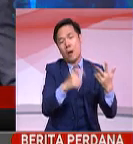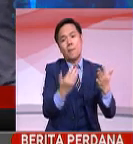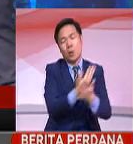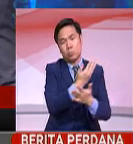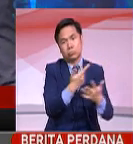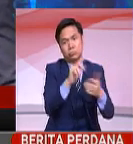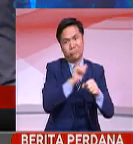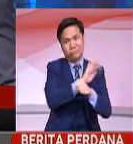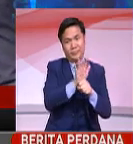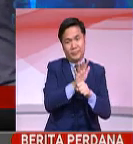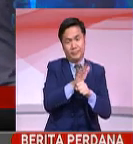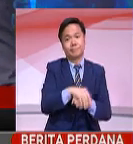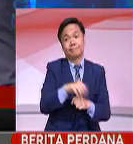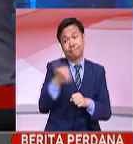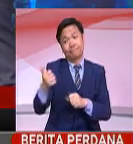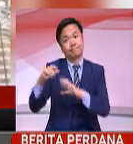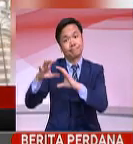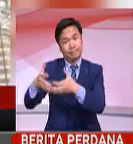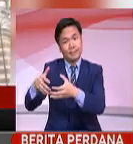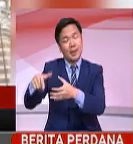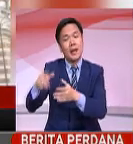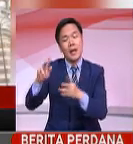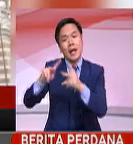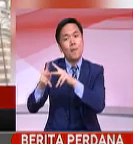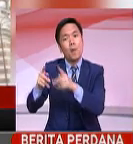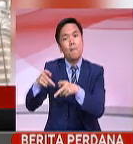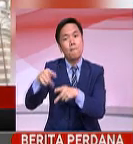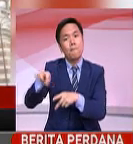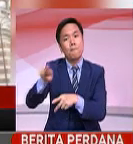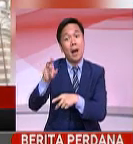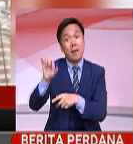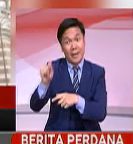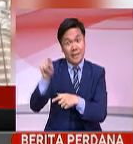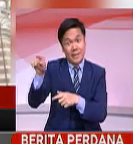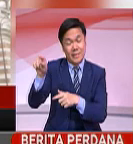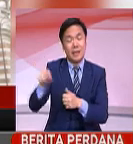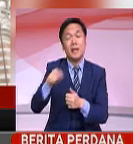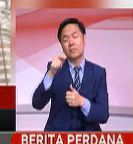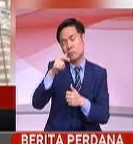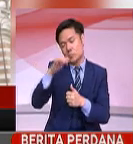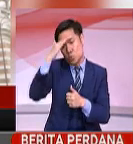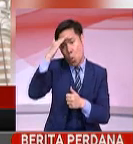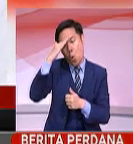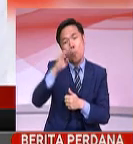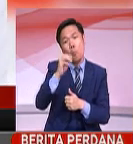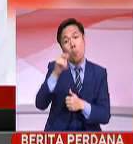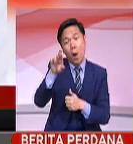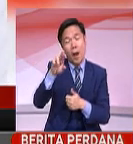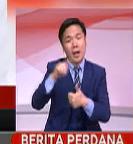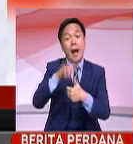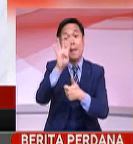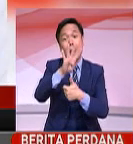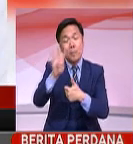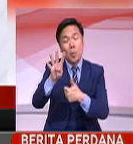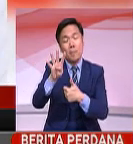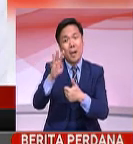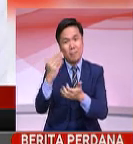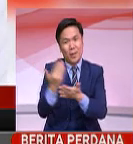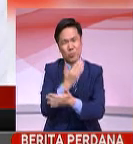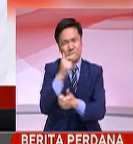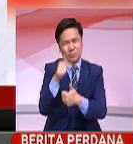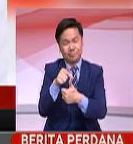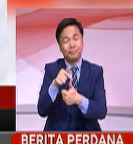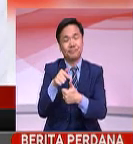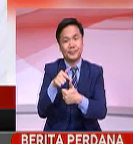terbaru. Sementara itu, kluster Kampung Parit Masjid pula dilaporkan di daerah Muak, Johor dengan sebanyak 44 kes baru